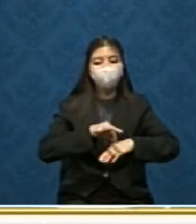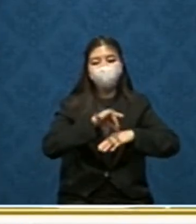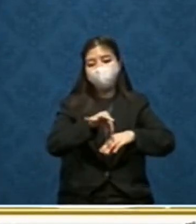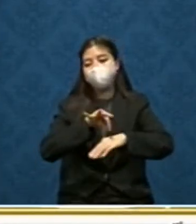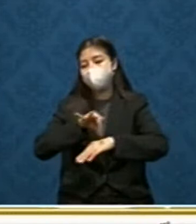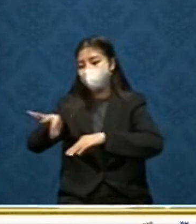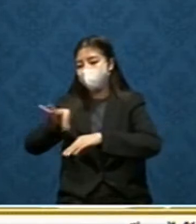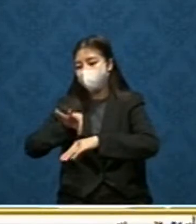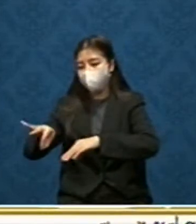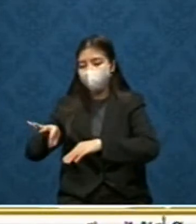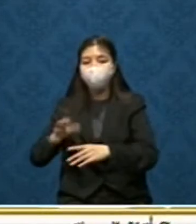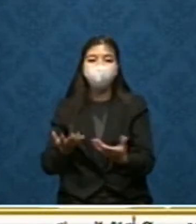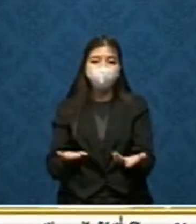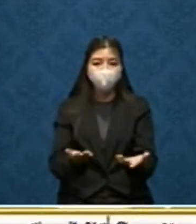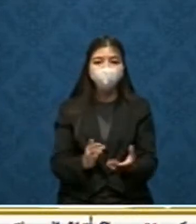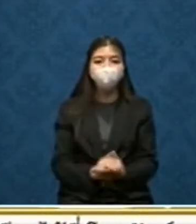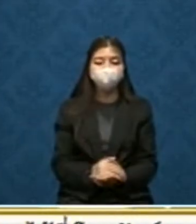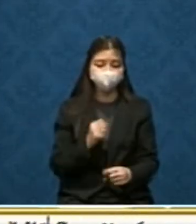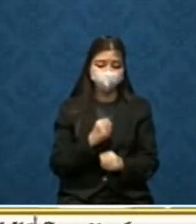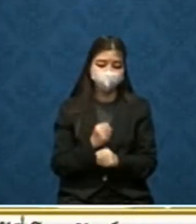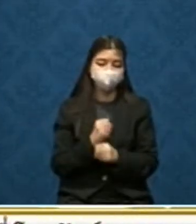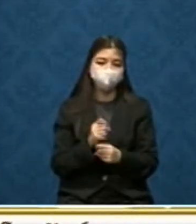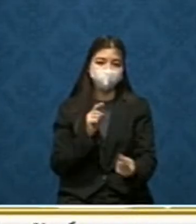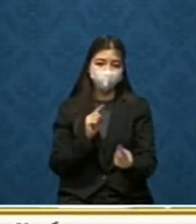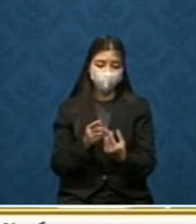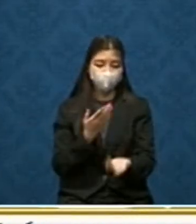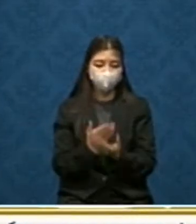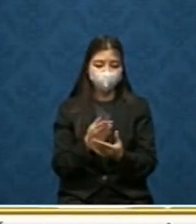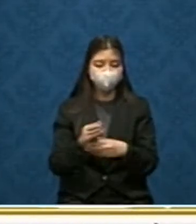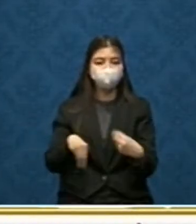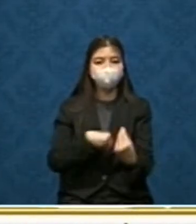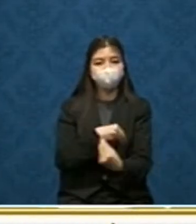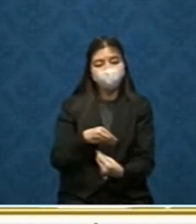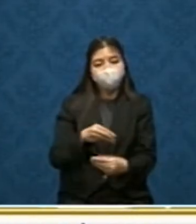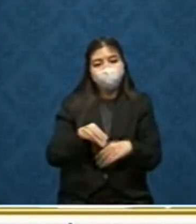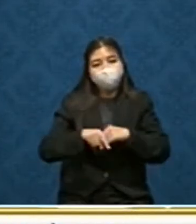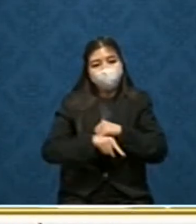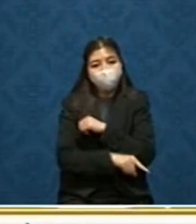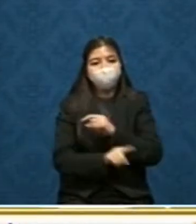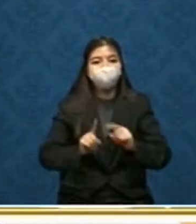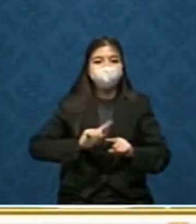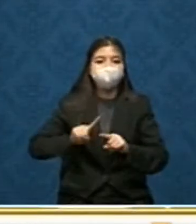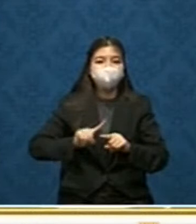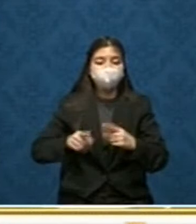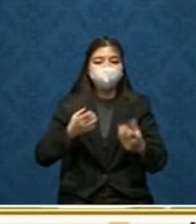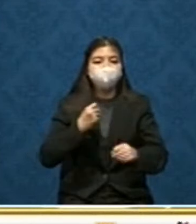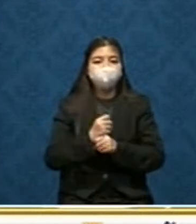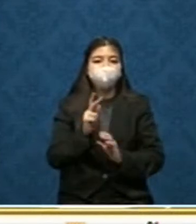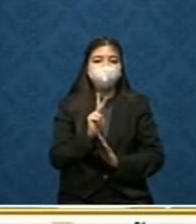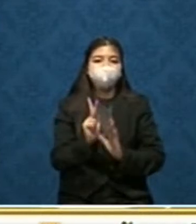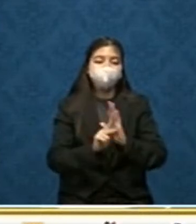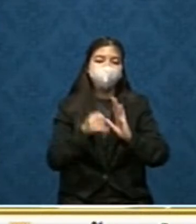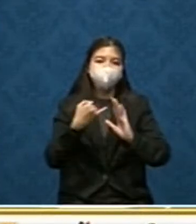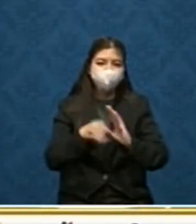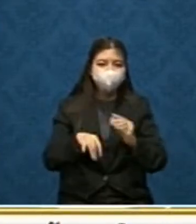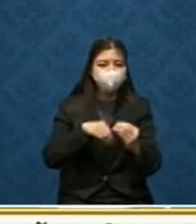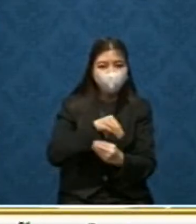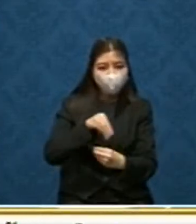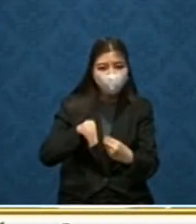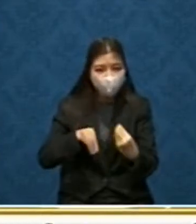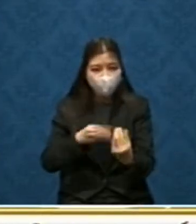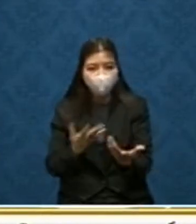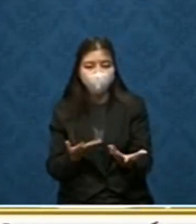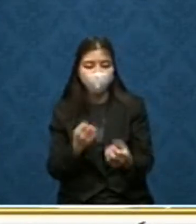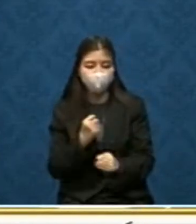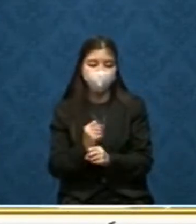เสบติดแล้วไปพบว่ามีคดีฟอกเงินแล้ไปพบมีหมายจับโยงใหญ่ไปมา ปกติวาบริ